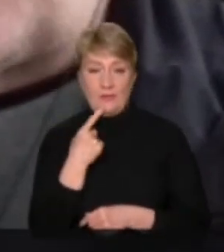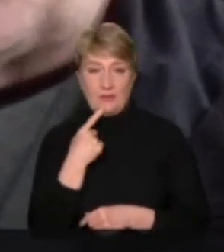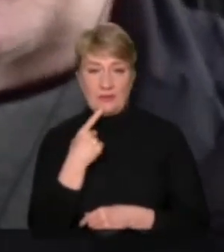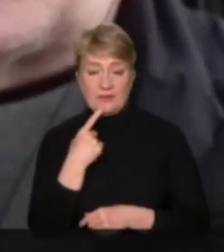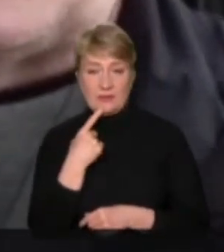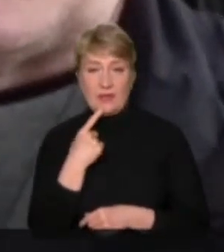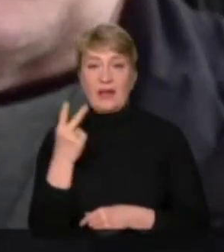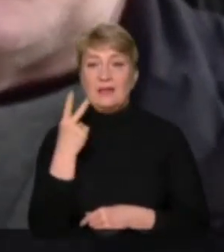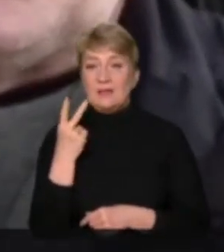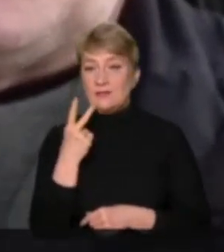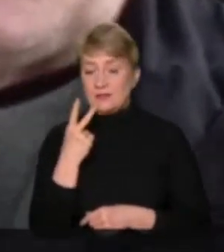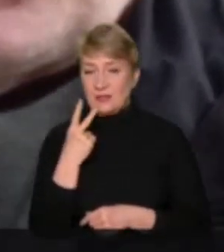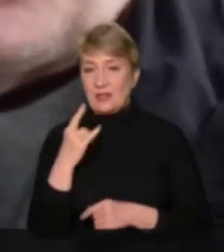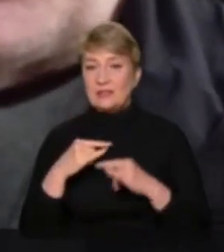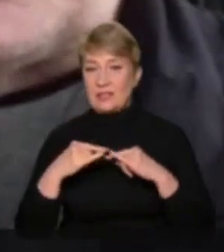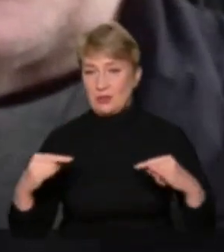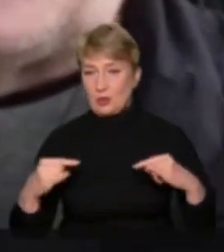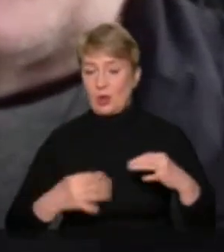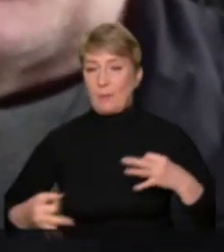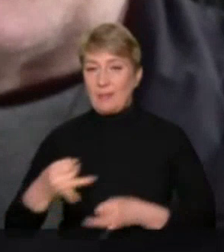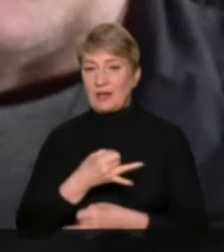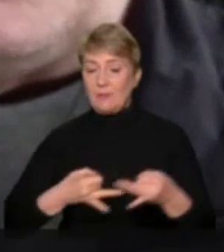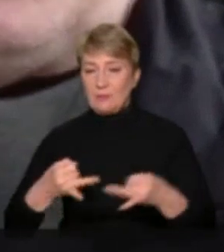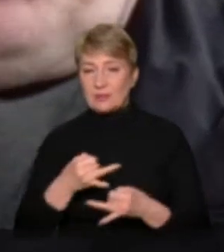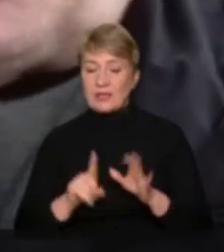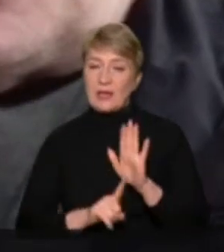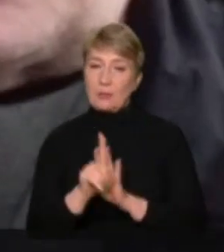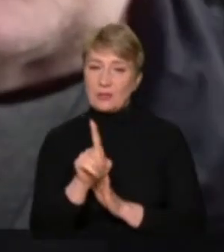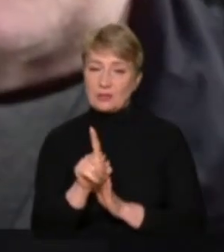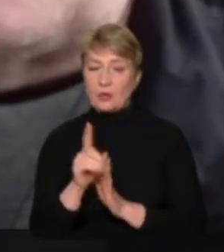перемовин з тими, хто забрав ці території? Чи вони би почали би відвоювати?